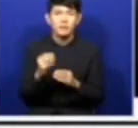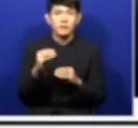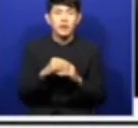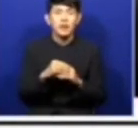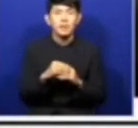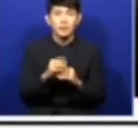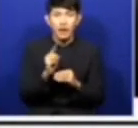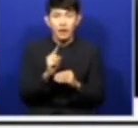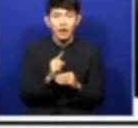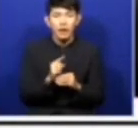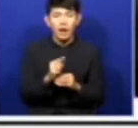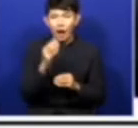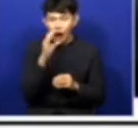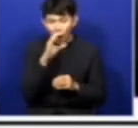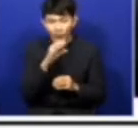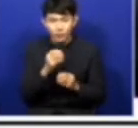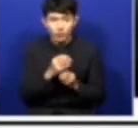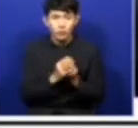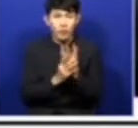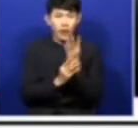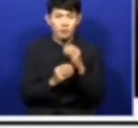ในการที่จะปลูกต้นไ